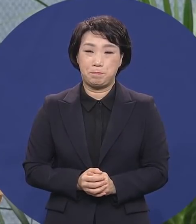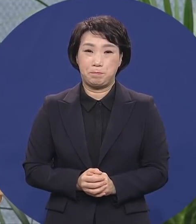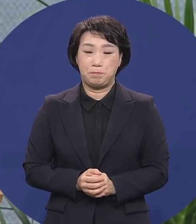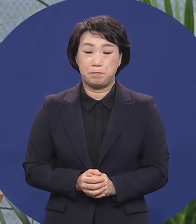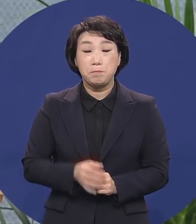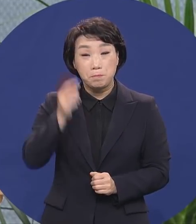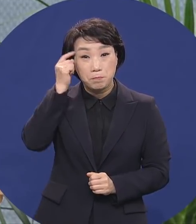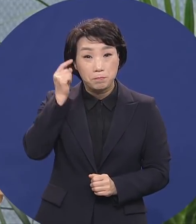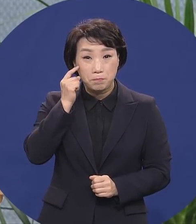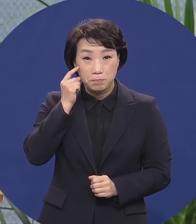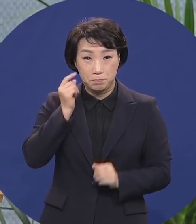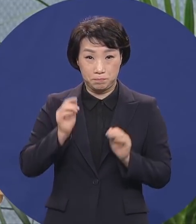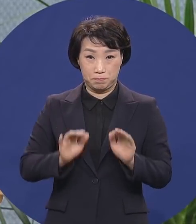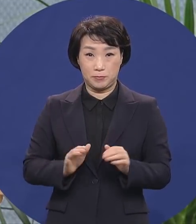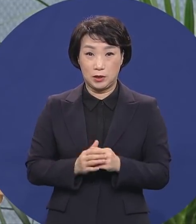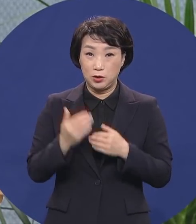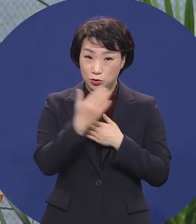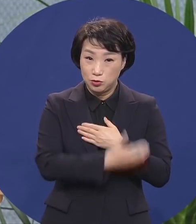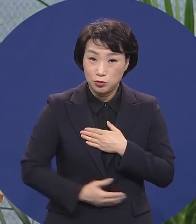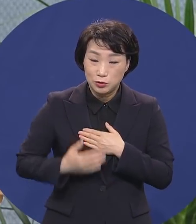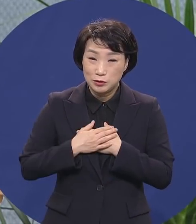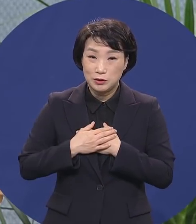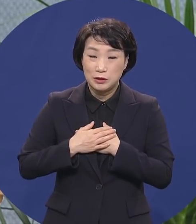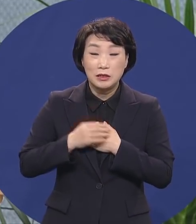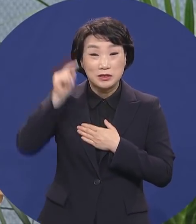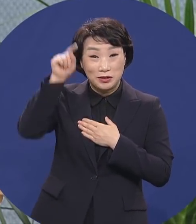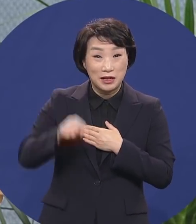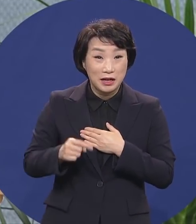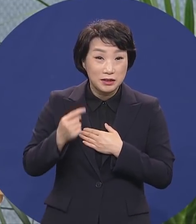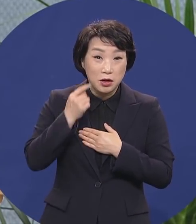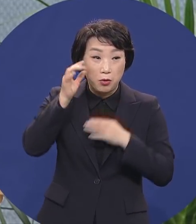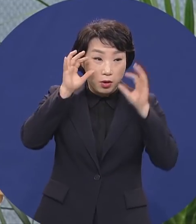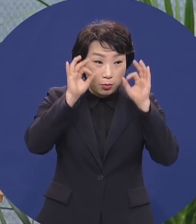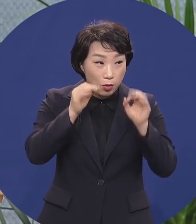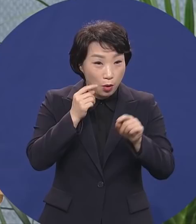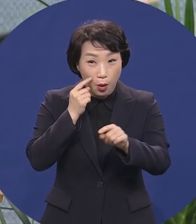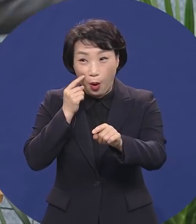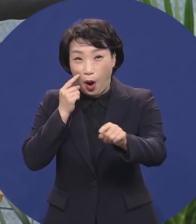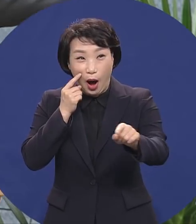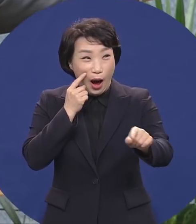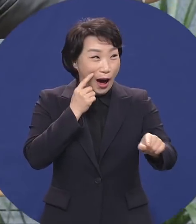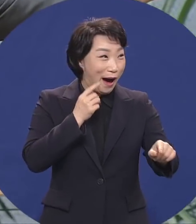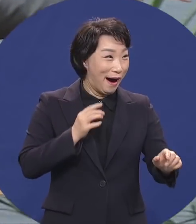여러분 보세요. 육신은 천하영광을 바라볼 때